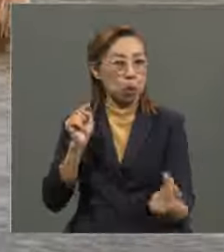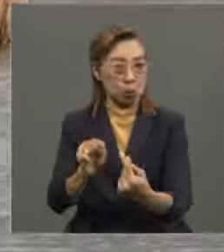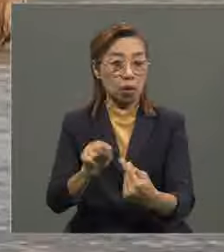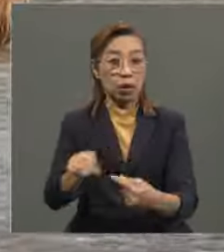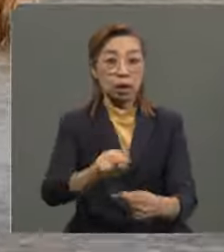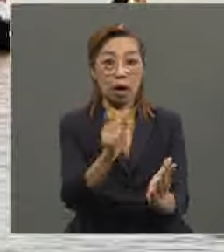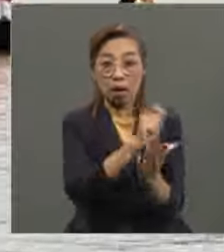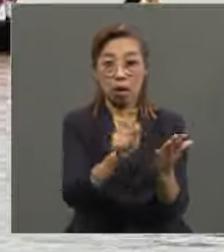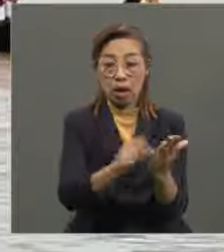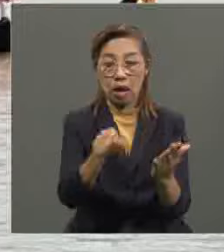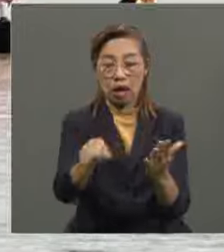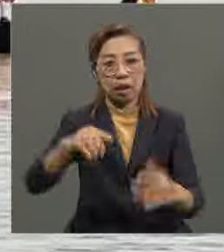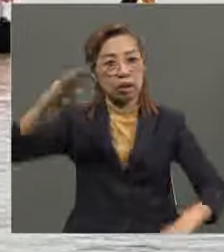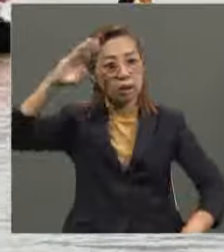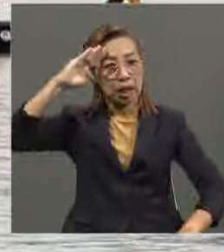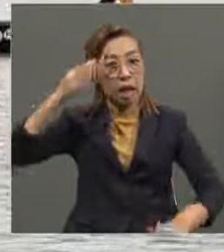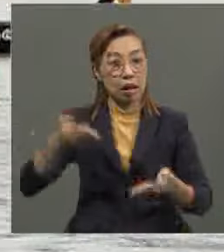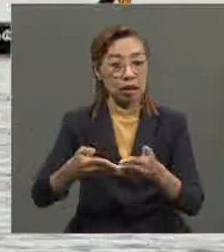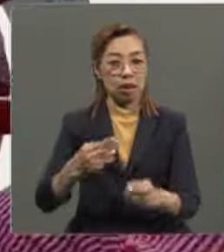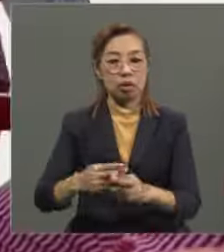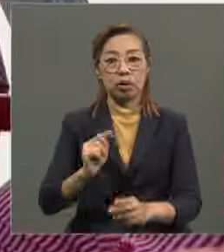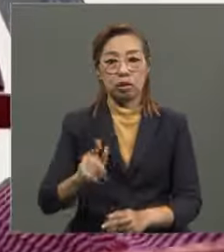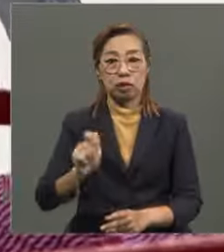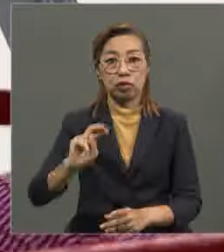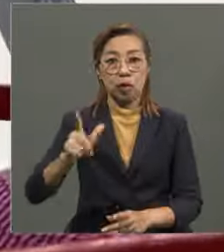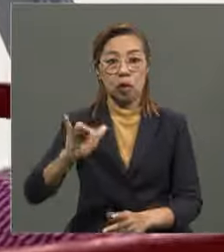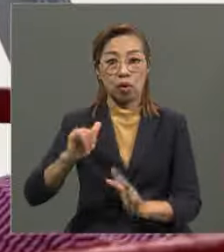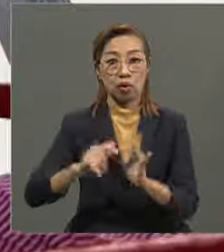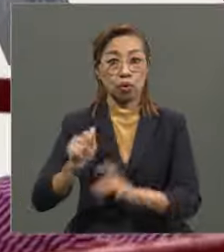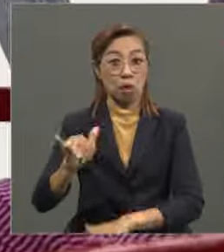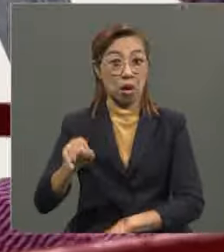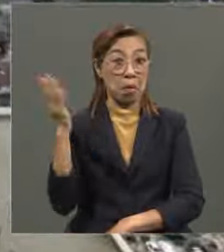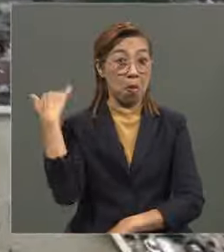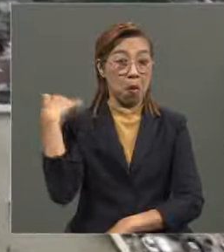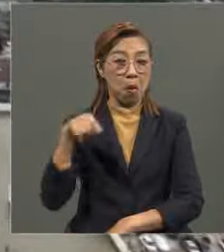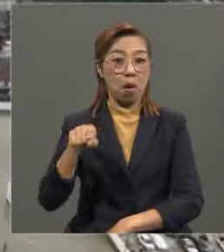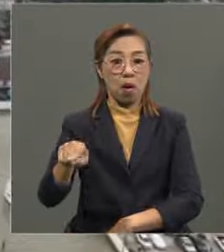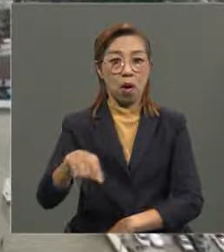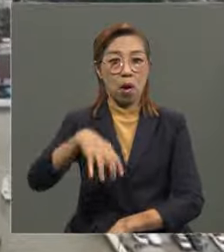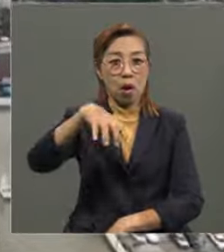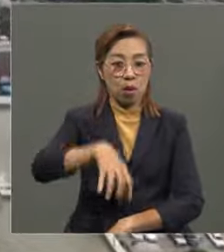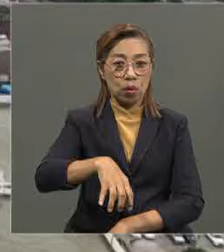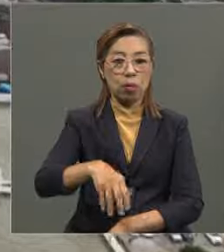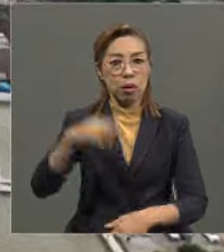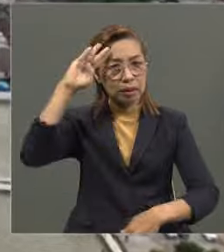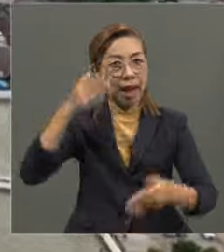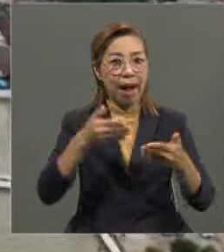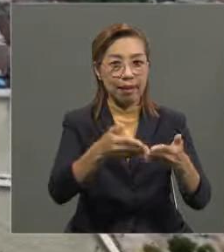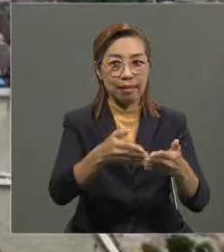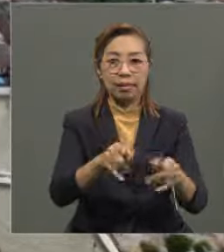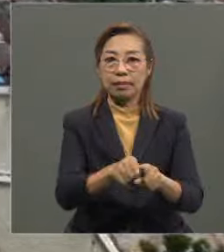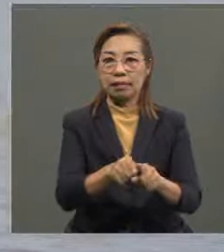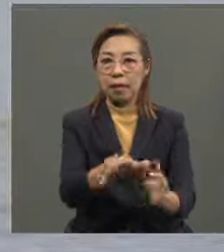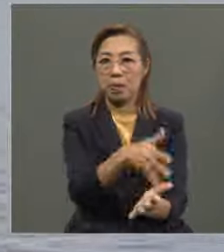ธ์โดยพลเรือตรีทองย้อยแสงสินชัยอดีตอนุศาสนาจารย์กรมยุทธศึกษาทหารเรือมีเจ้า